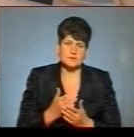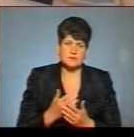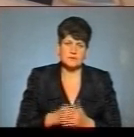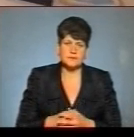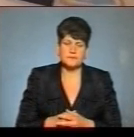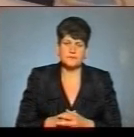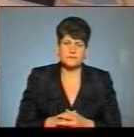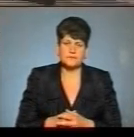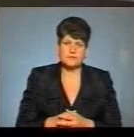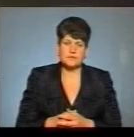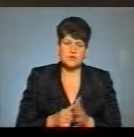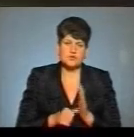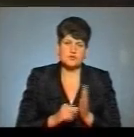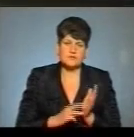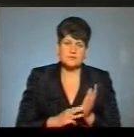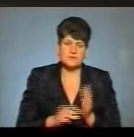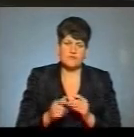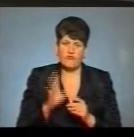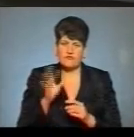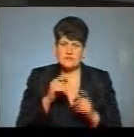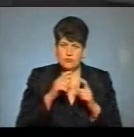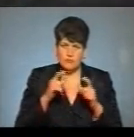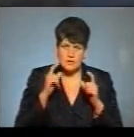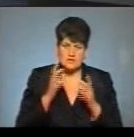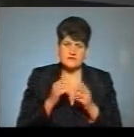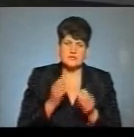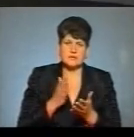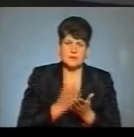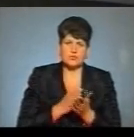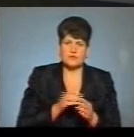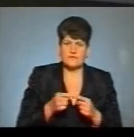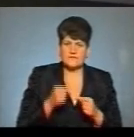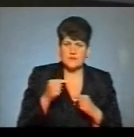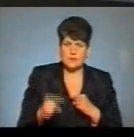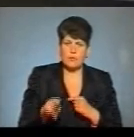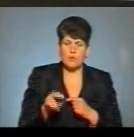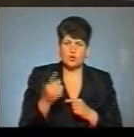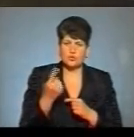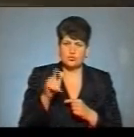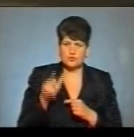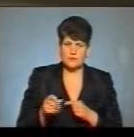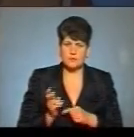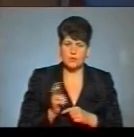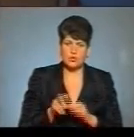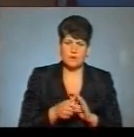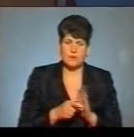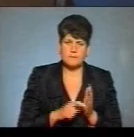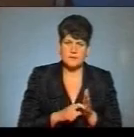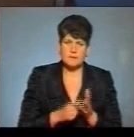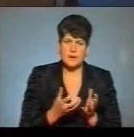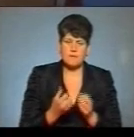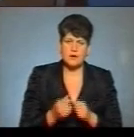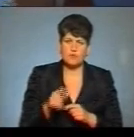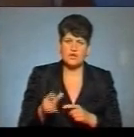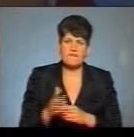маю. Давайте дві. Всі в масках. Всі тримають відстань, на коридорі по одному чоловіку заходять в приміщення. Приймаю людей